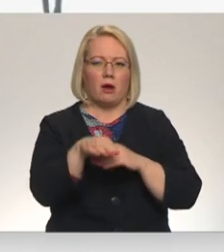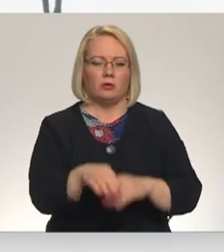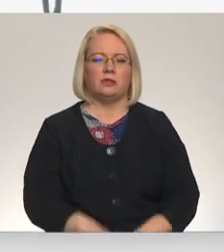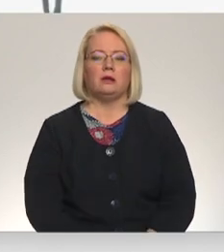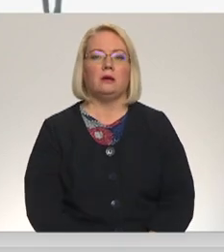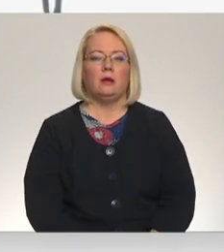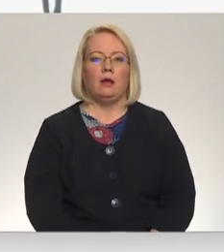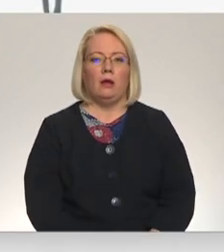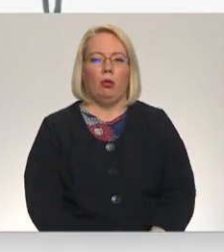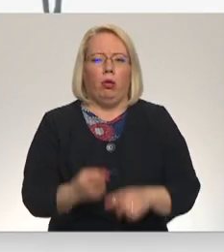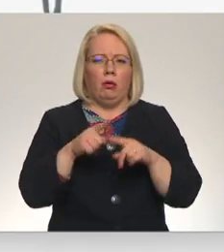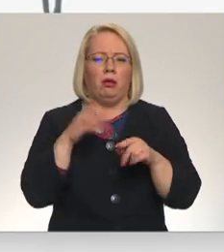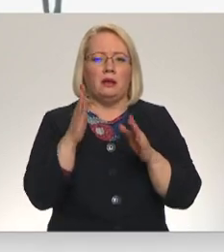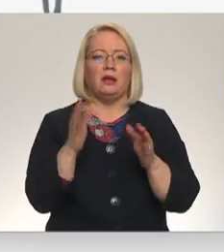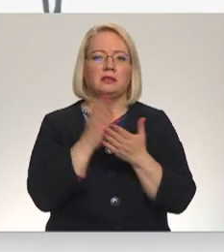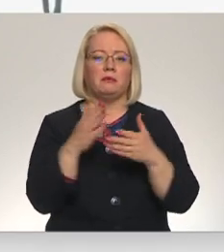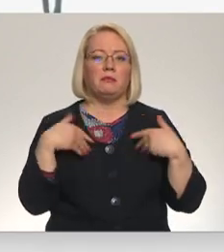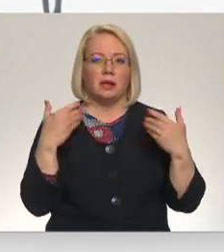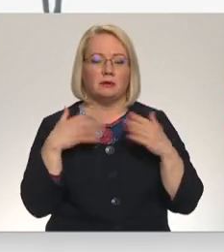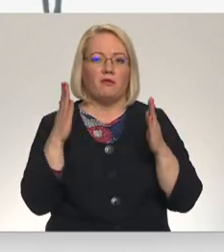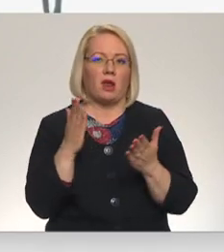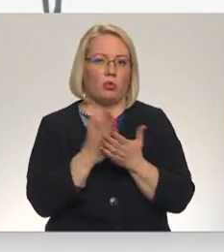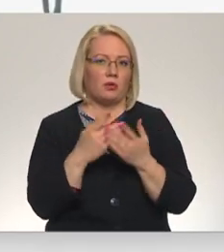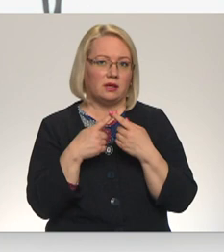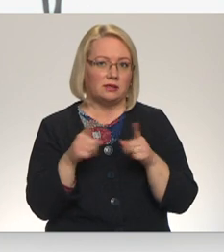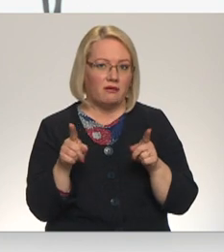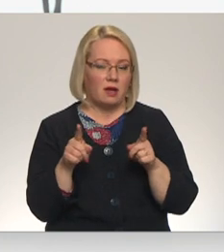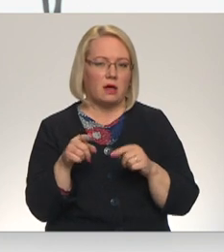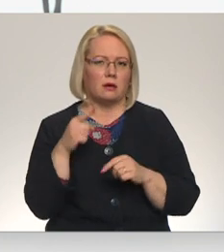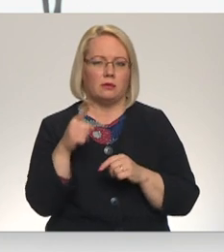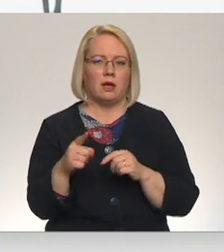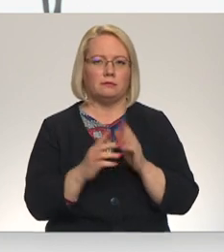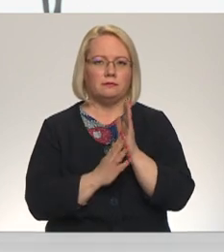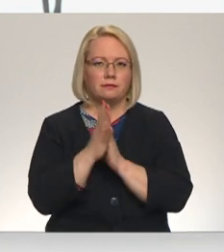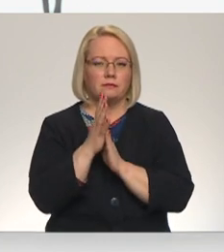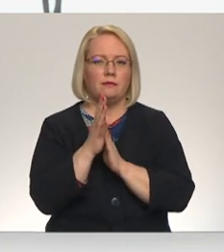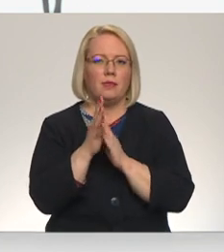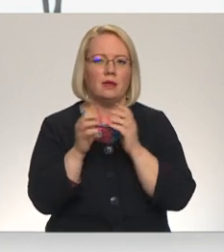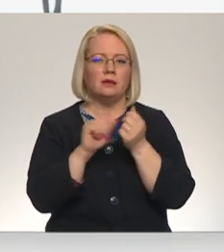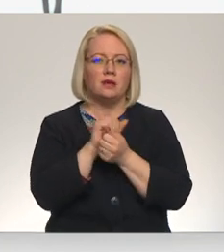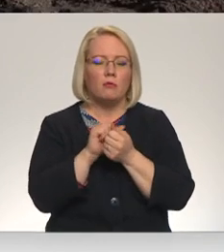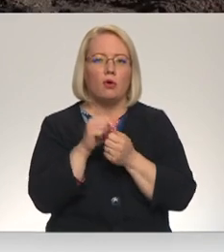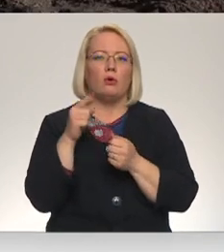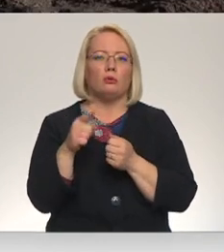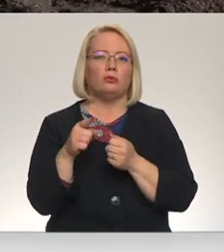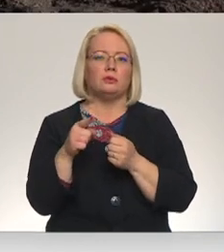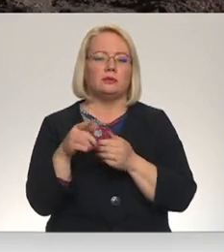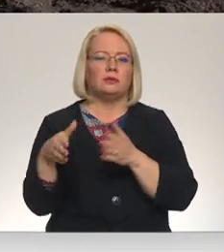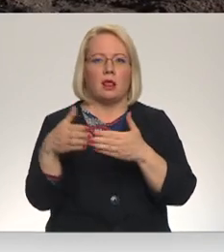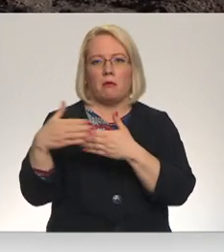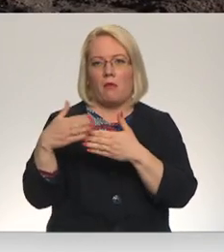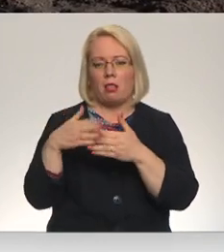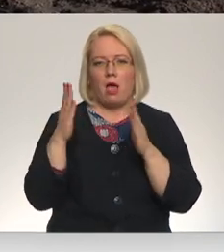ļoti priecīgi, jo varēja jau būt arī cits scenārijs, ja, ka mums šeit aizaug, sabrūk, un tad mūsu ceļa malā kā vizītkarte būtu